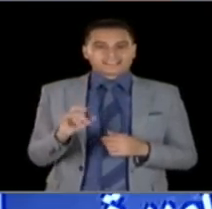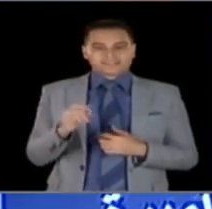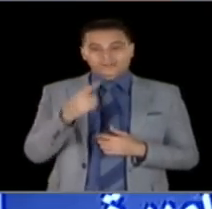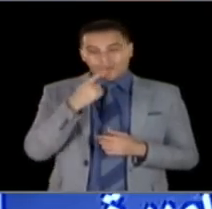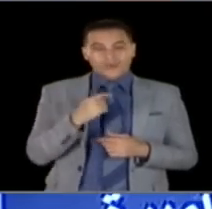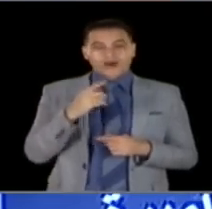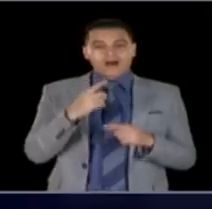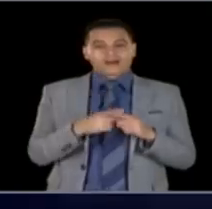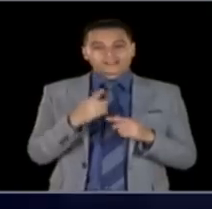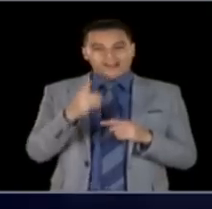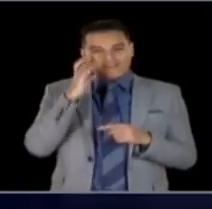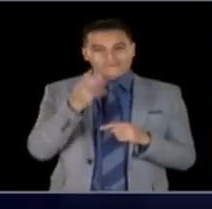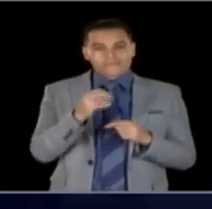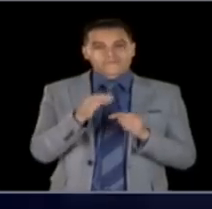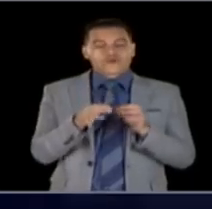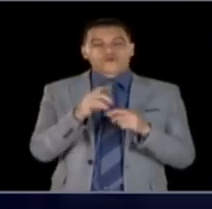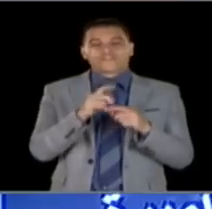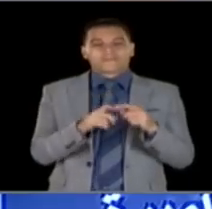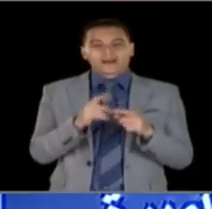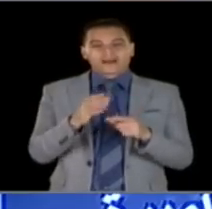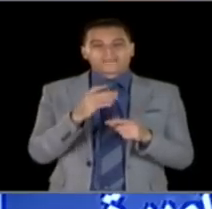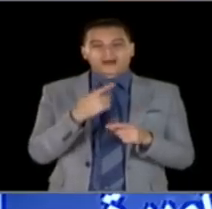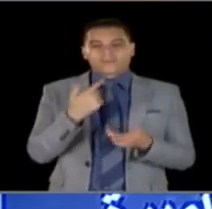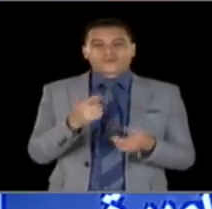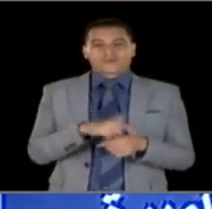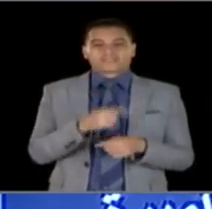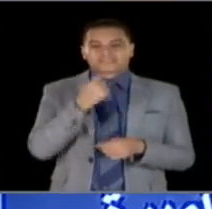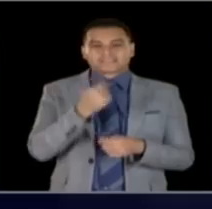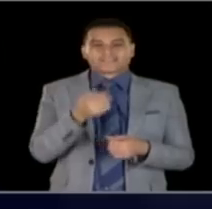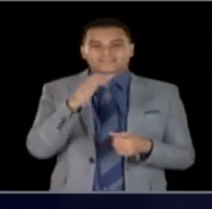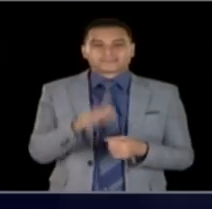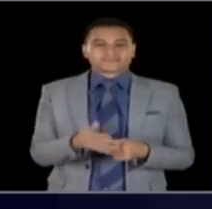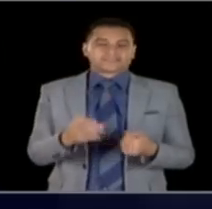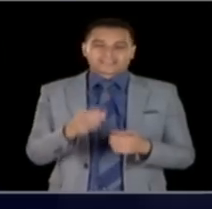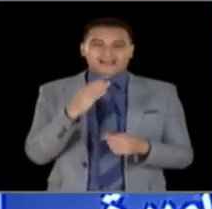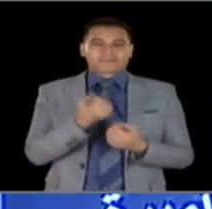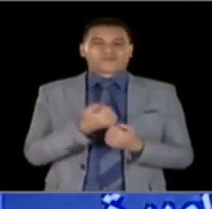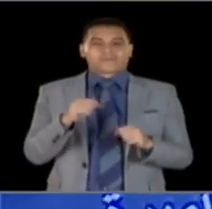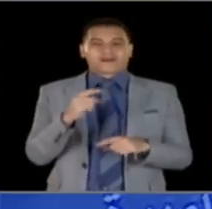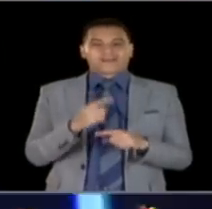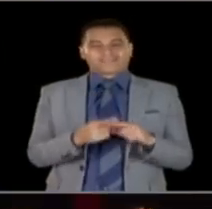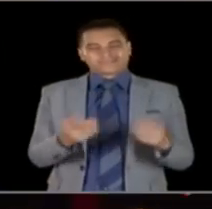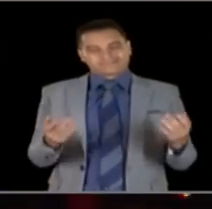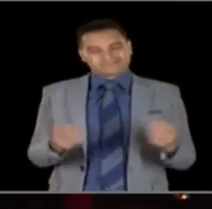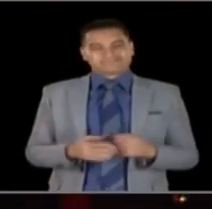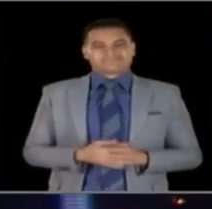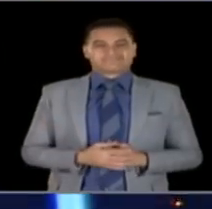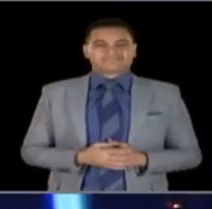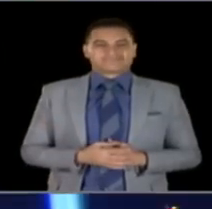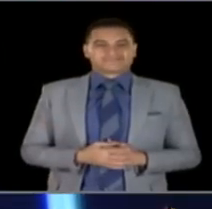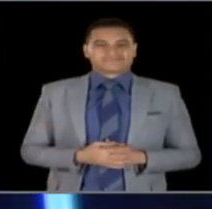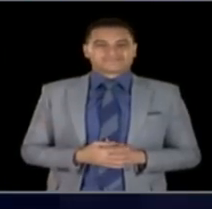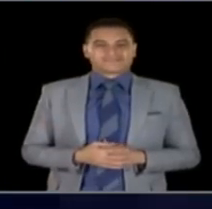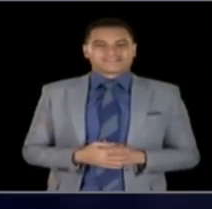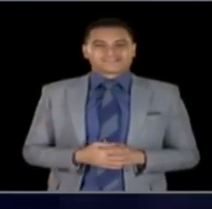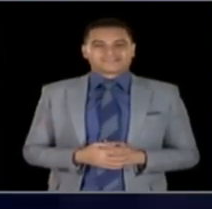لو انت متاكده مليون في المية انها غلط. كاونتر صفر. كاونتر صفر اعمل ايه؟ اجابه قنبله. انا عارفه. لما